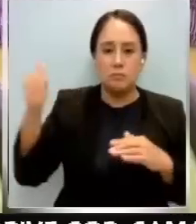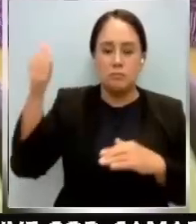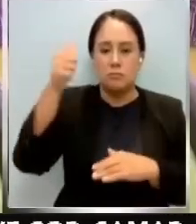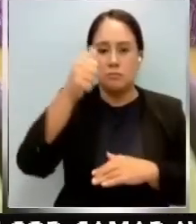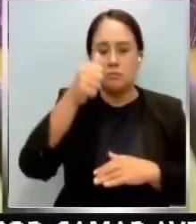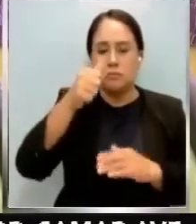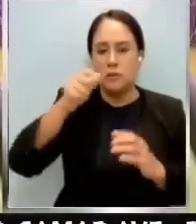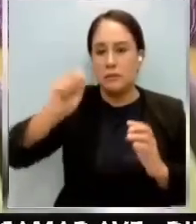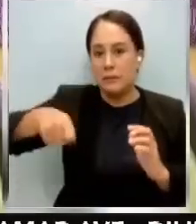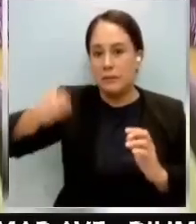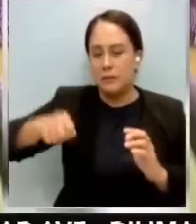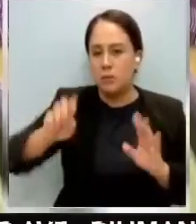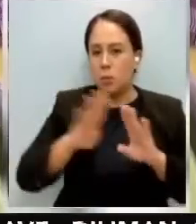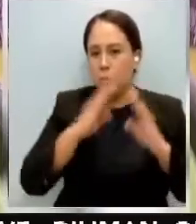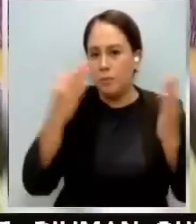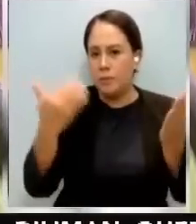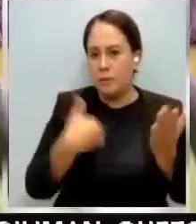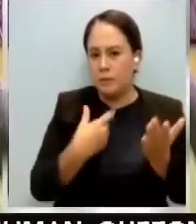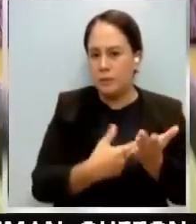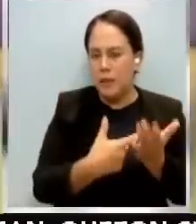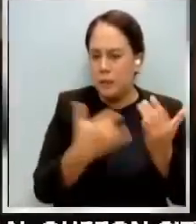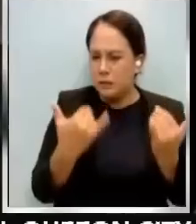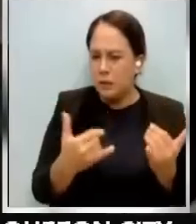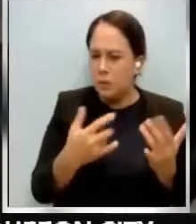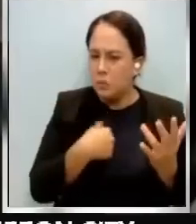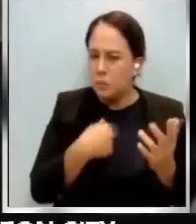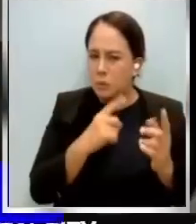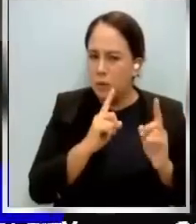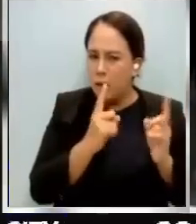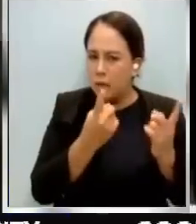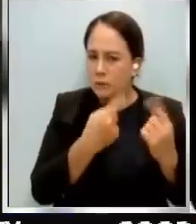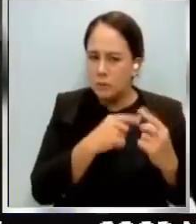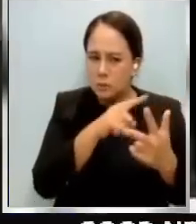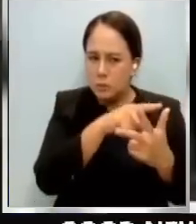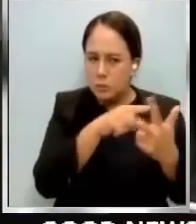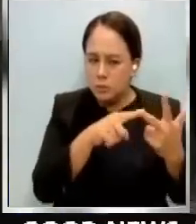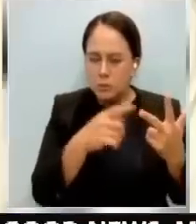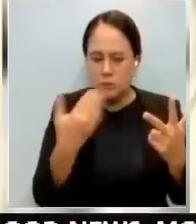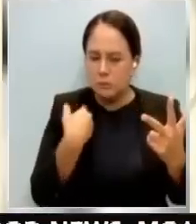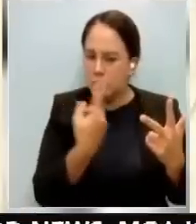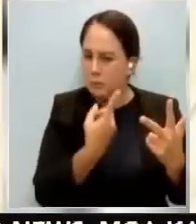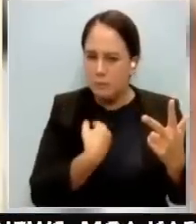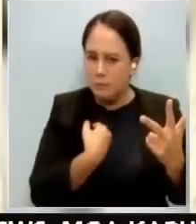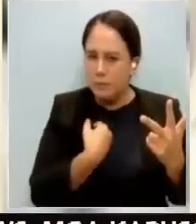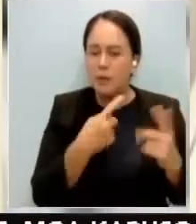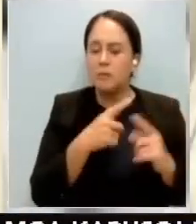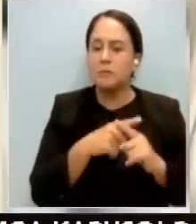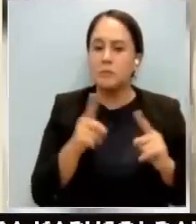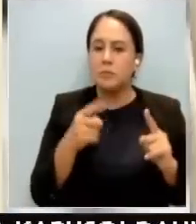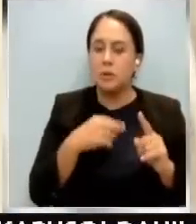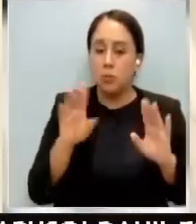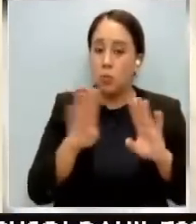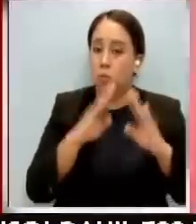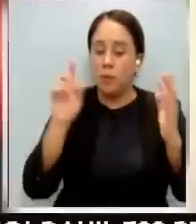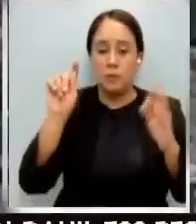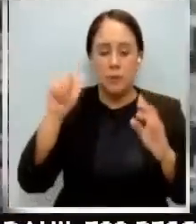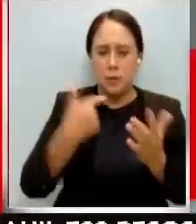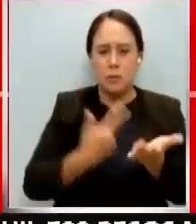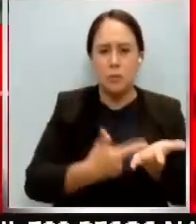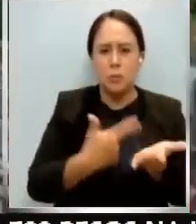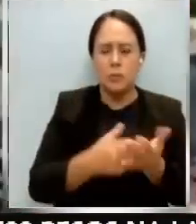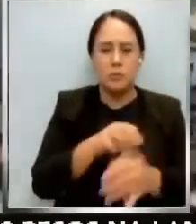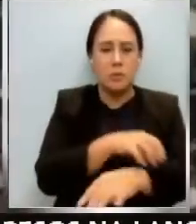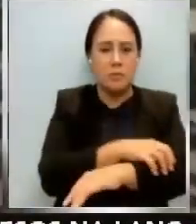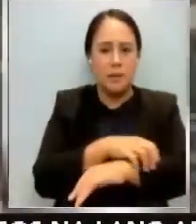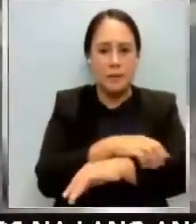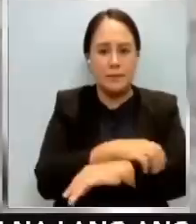kaso. Sinisikap pa namin hinga ng panig ang tatlo. Gayunman, bukas raw ang Taguig na makipagdialogo sa Makati.